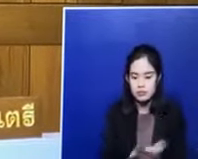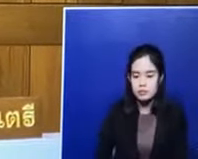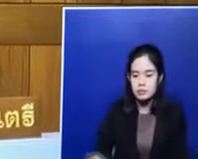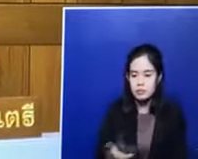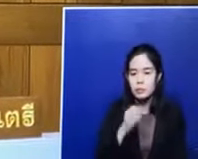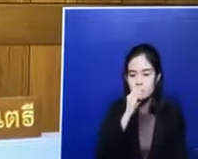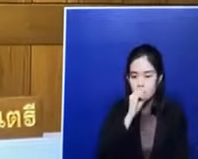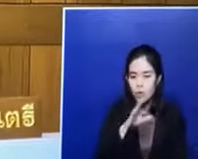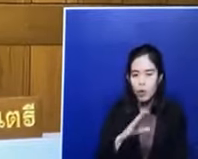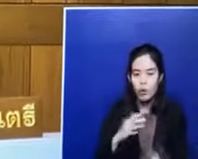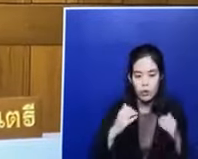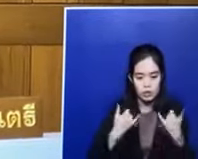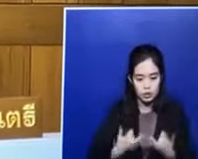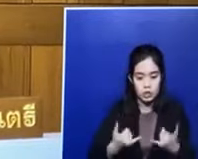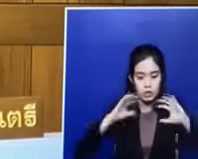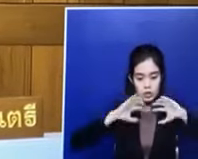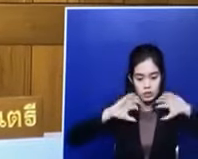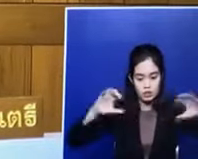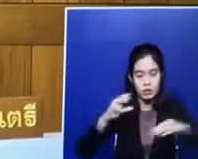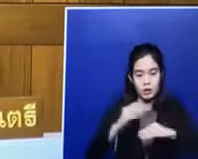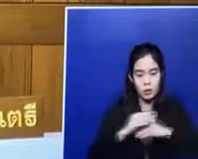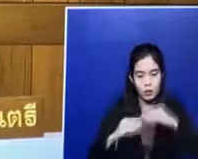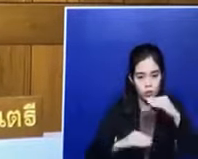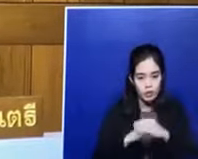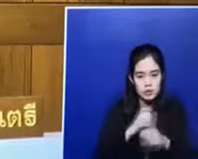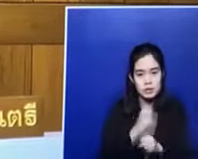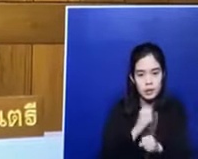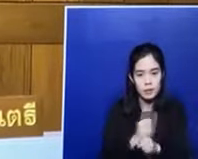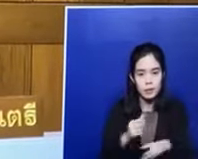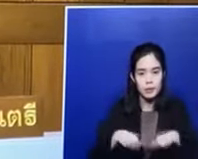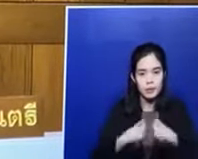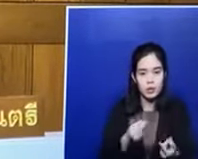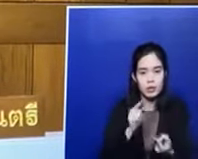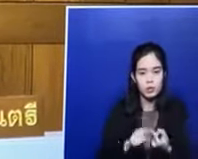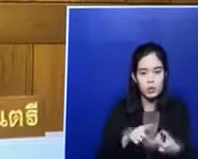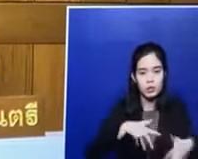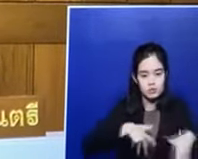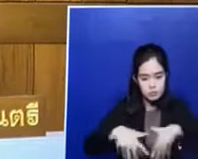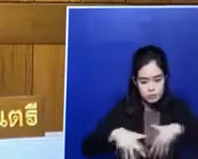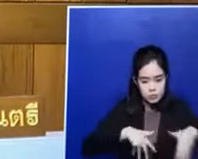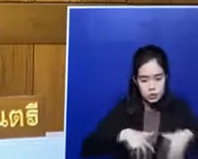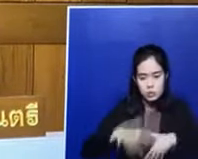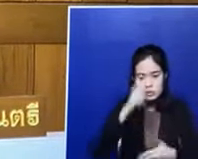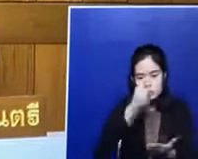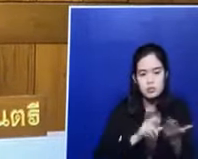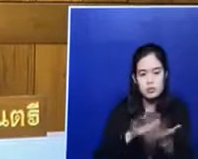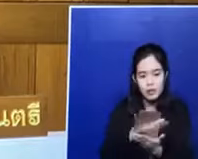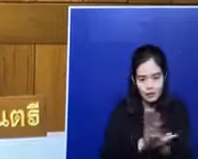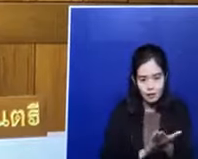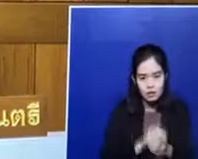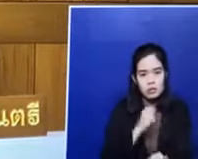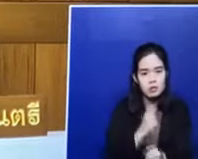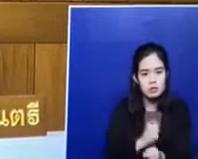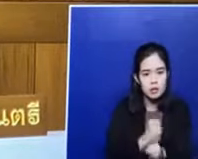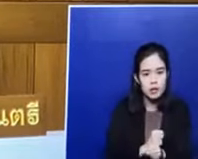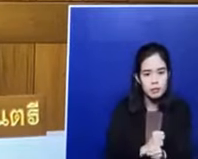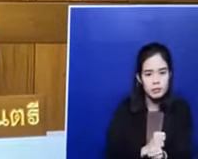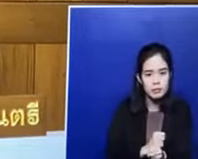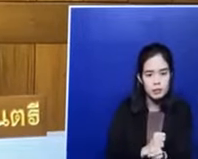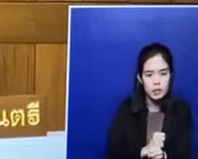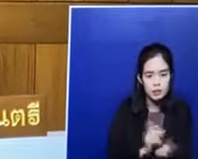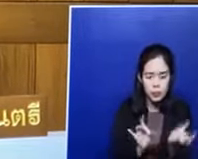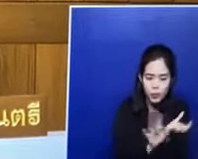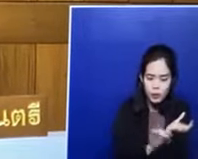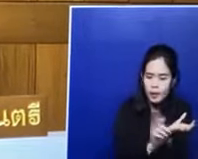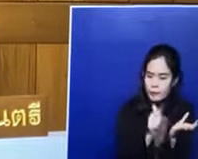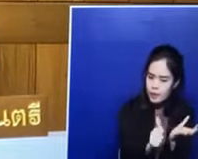งการรัฐบาลยินดีสนับสนุนให้เพราะถือว่าเป็นการโครงการที่ทำให้คนไทยทั้งประเทศแต่ทำให้มันถูกนะครับไม่ต้องเอากลับไปกลับมาหลายครั้งนะตรวจส